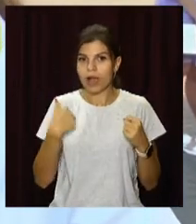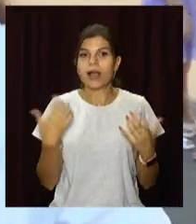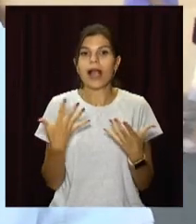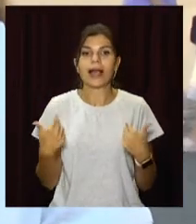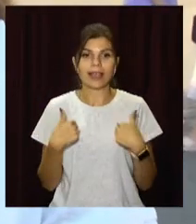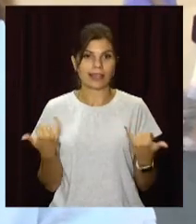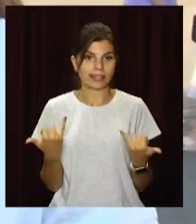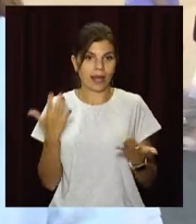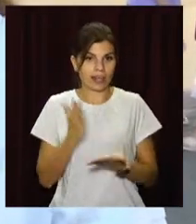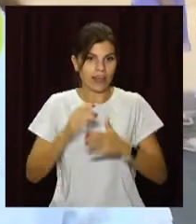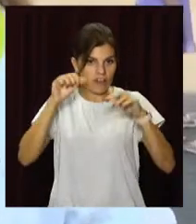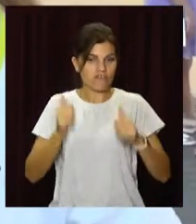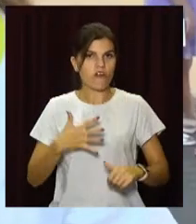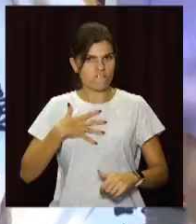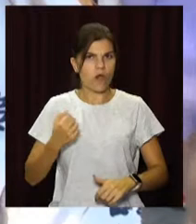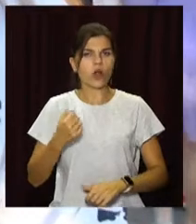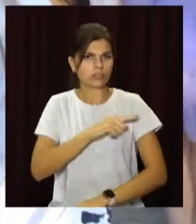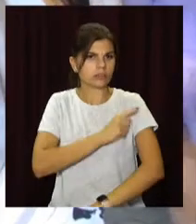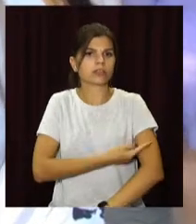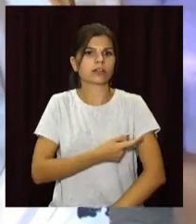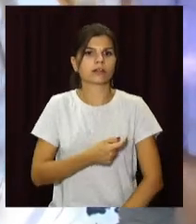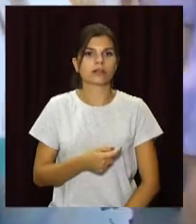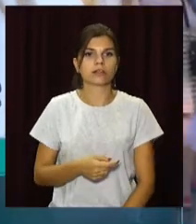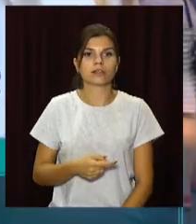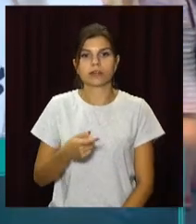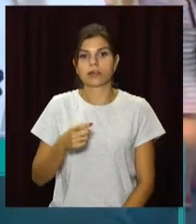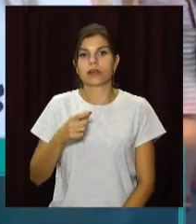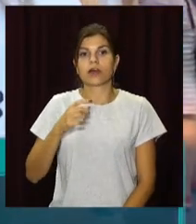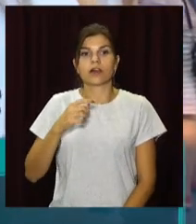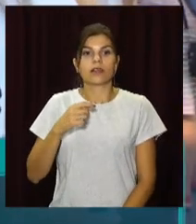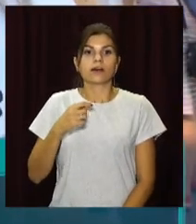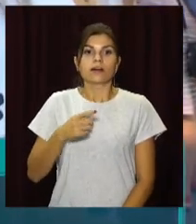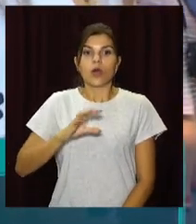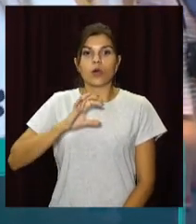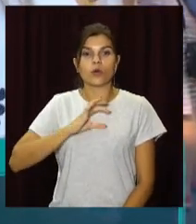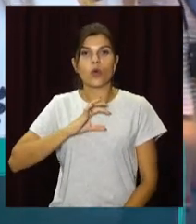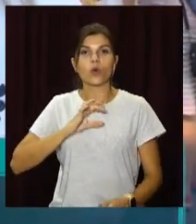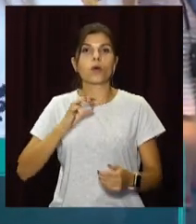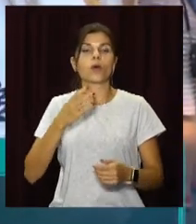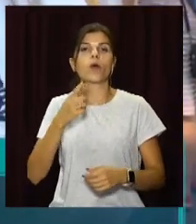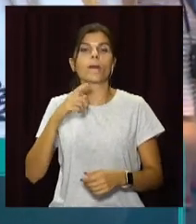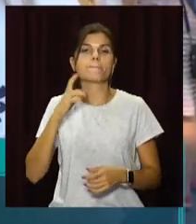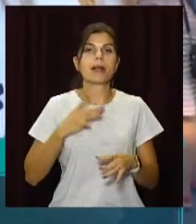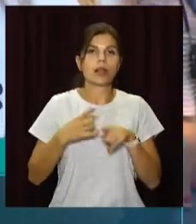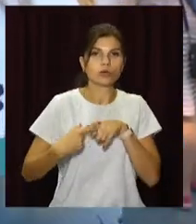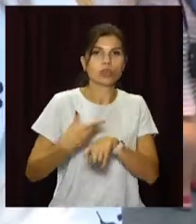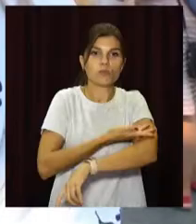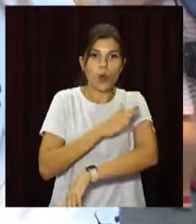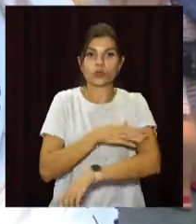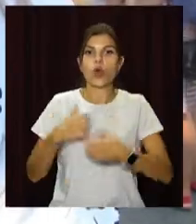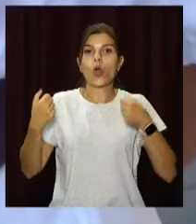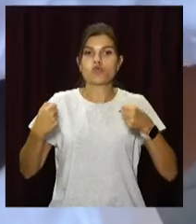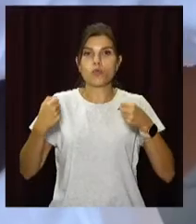зараз. Я вольова, сильна, кубок Молдови, кубок Білорусі, Польщі,